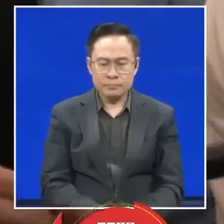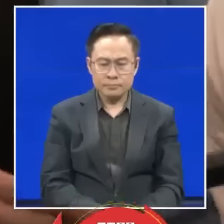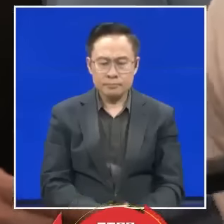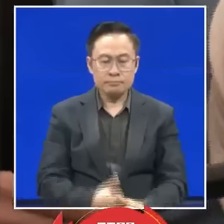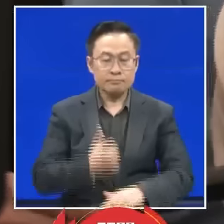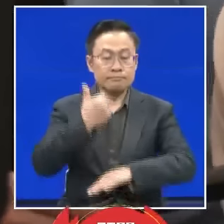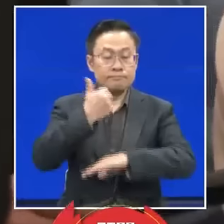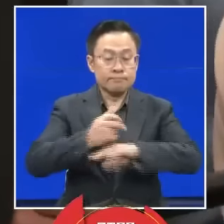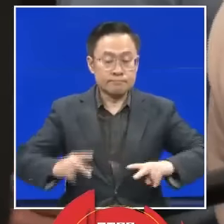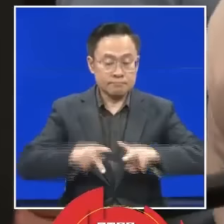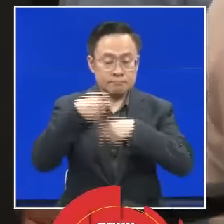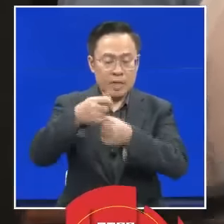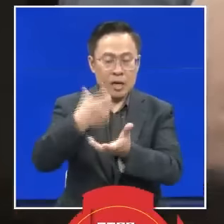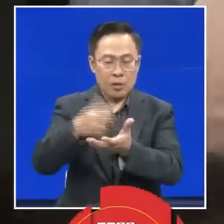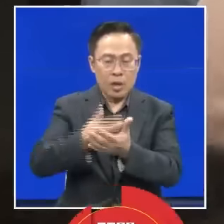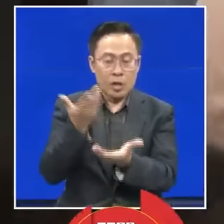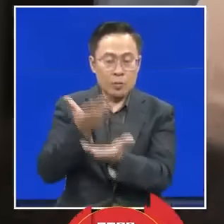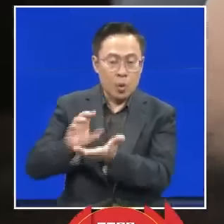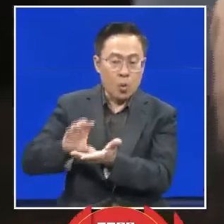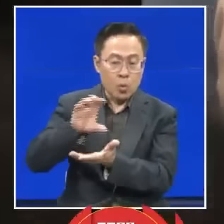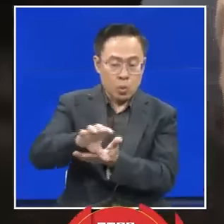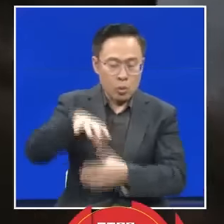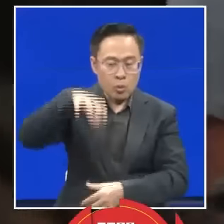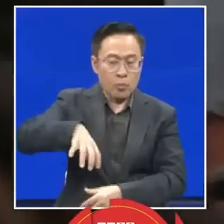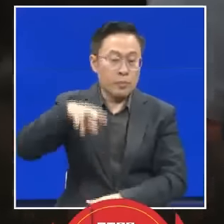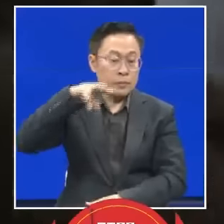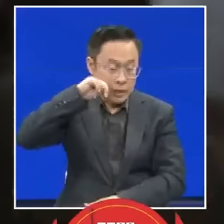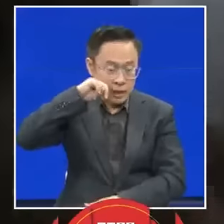าคทั้งหมด ครับเอาบทก่อนท่านรัฐมนตรีมา